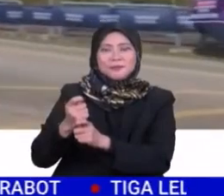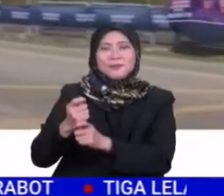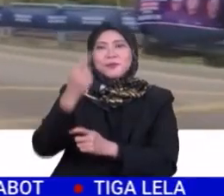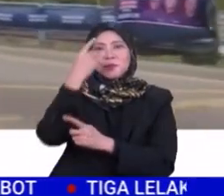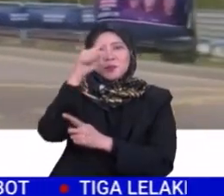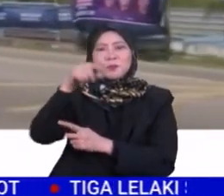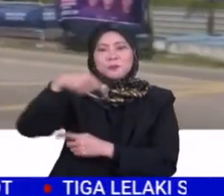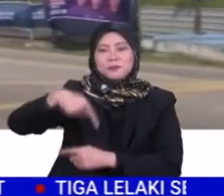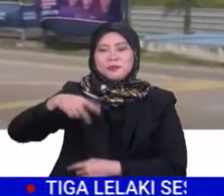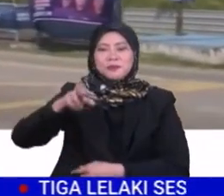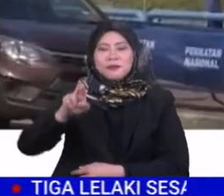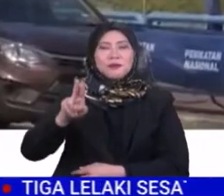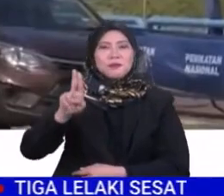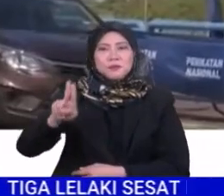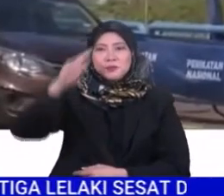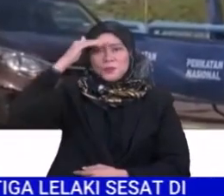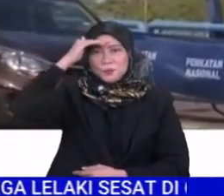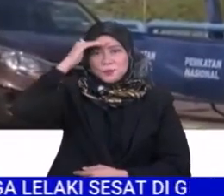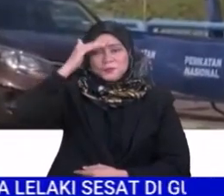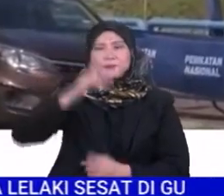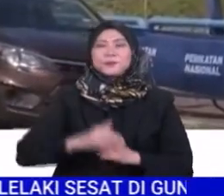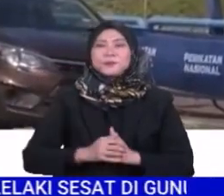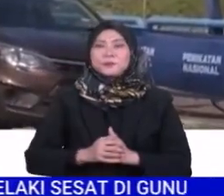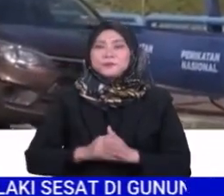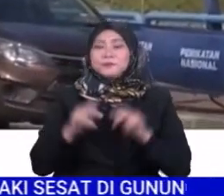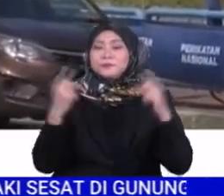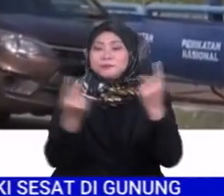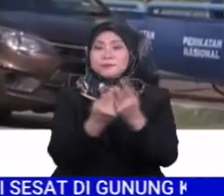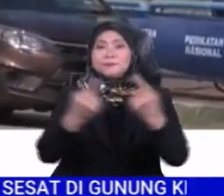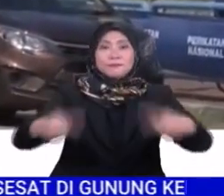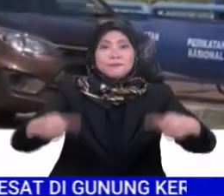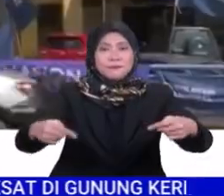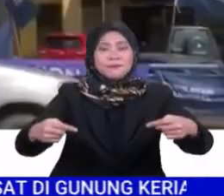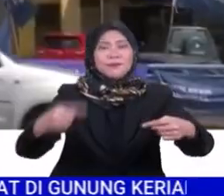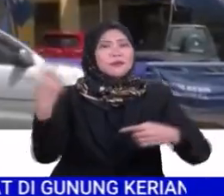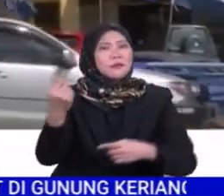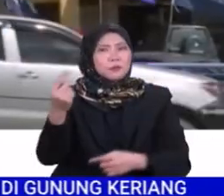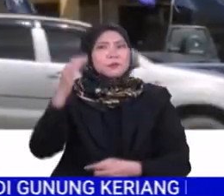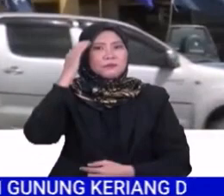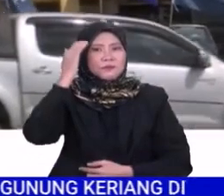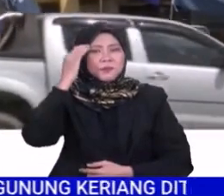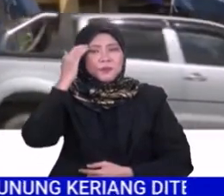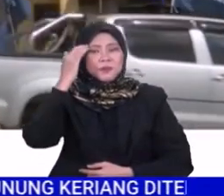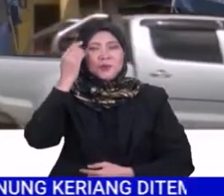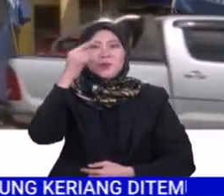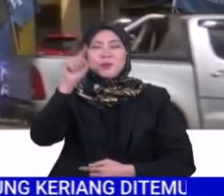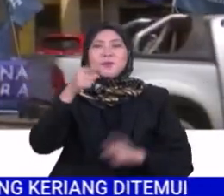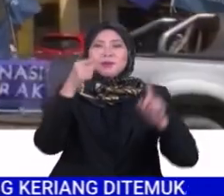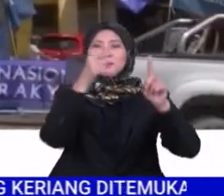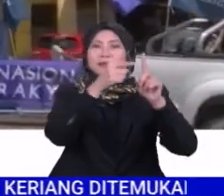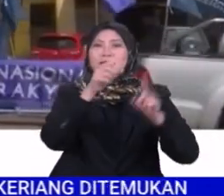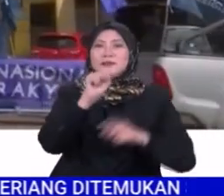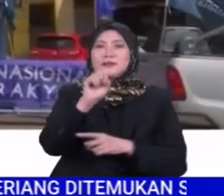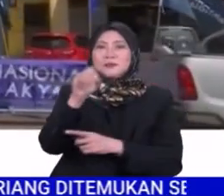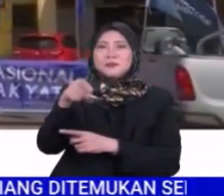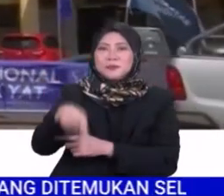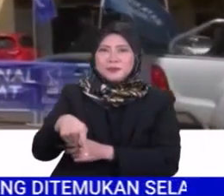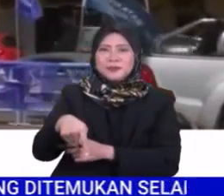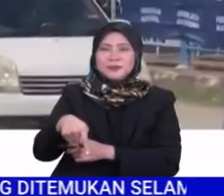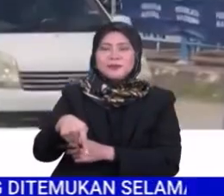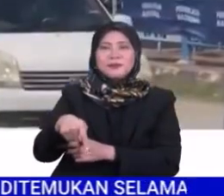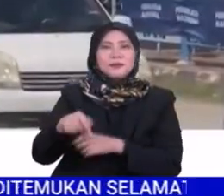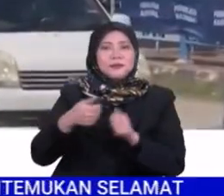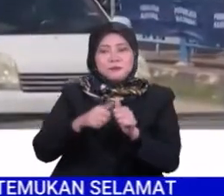bagi PRU Dewan Negeri Johor. Parti yang bertanding juga sentiasa peka dalam pematuhan SOP